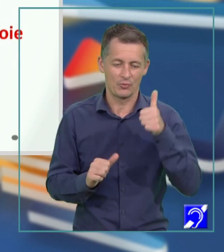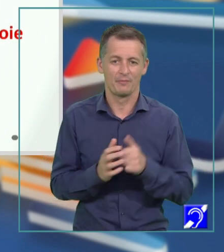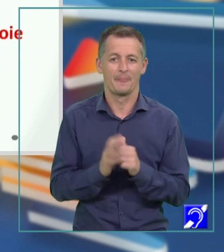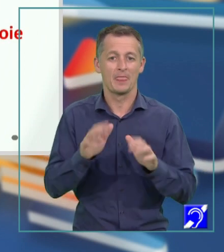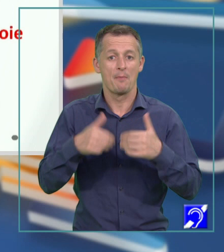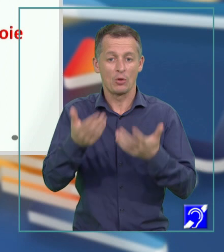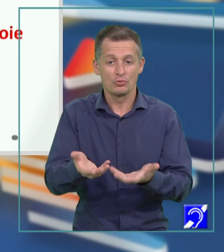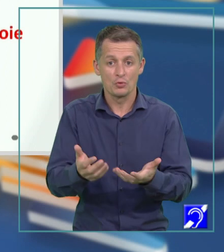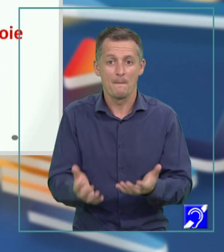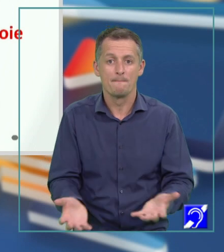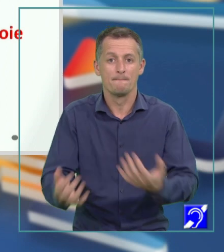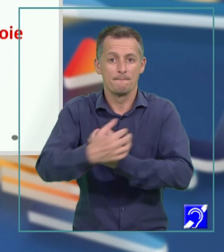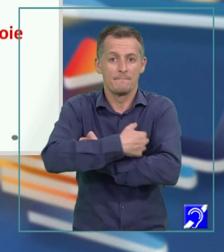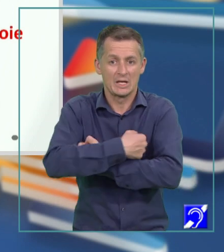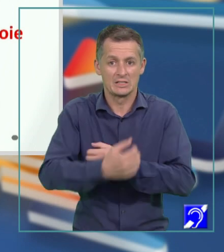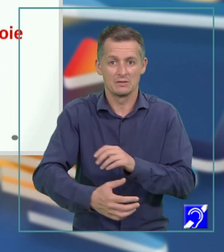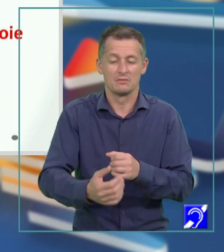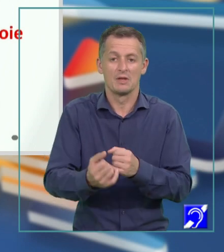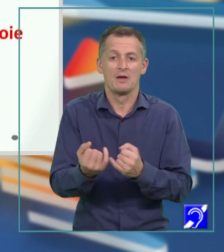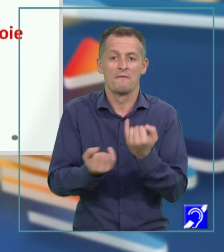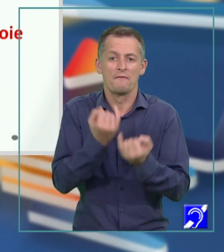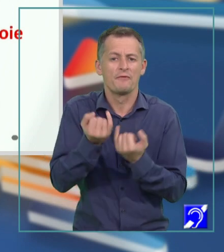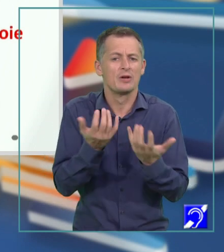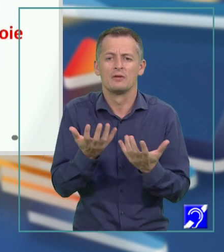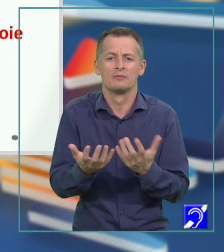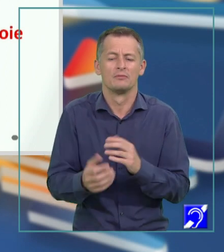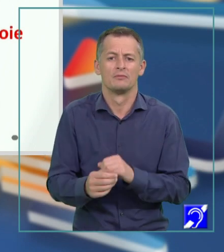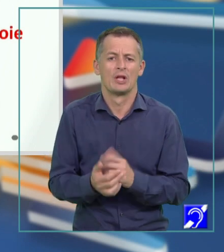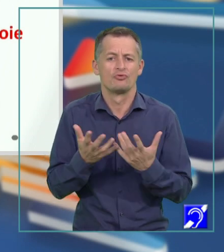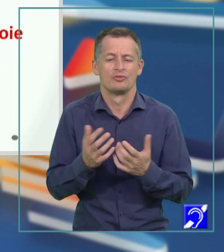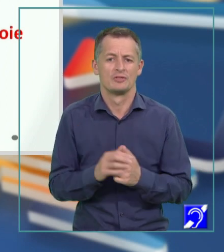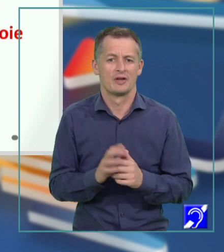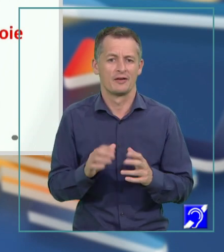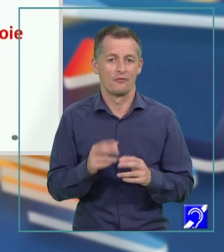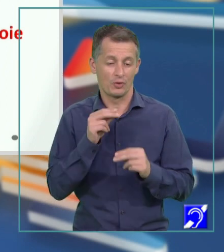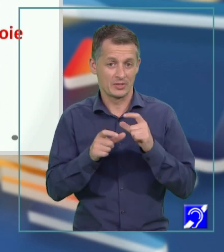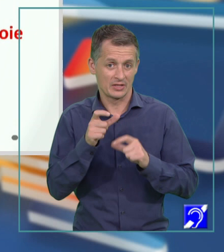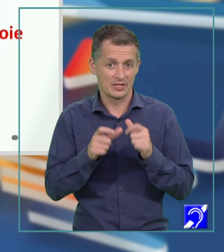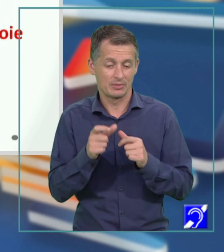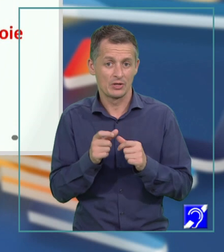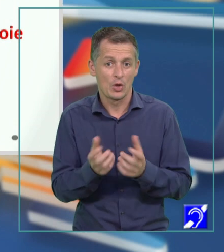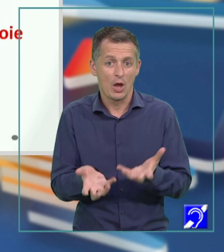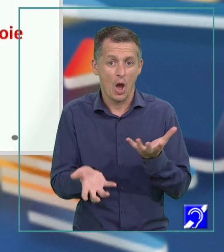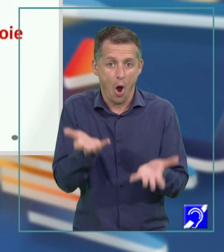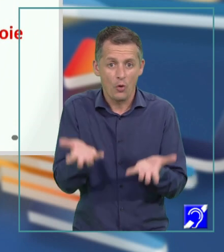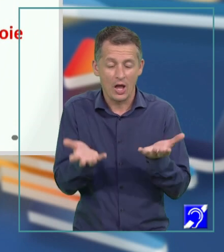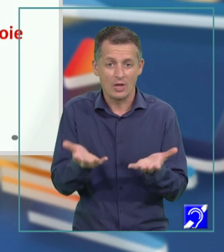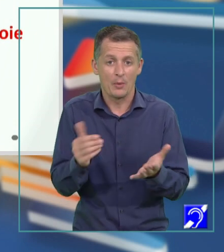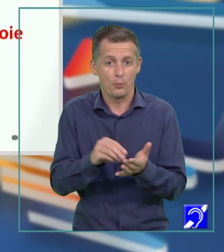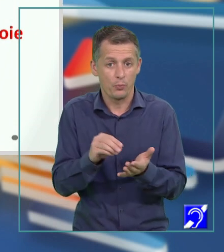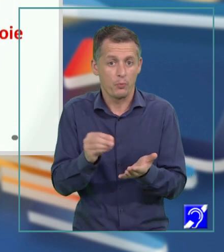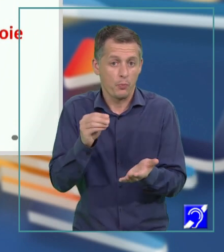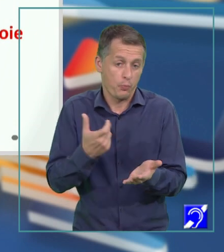un braț de fân. Oare la ce se referă? La o cantitate care se poate cuprinde și duce în brațe.